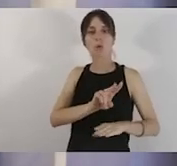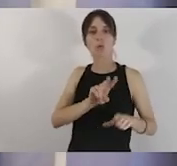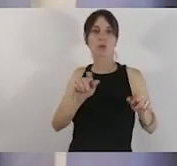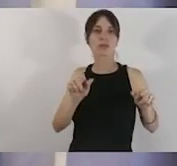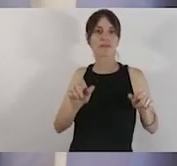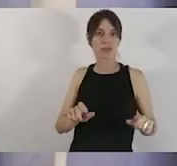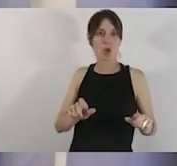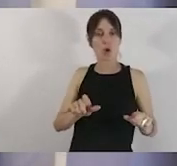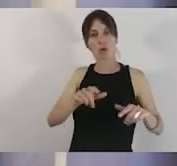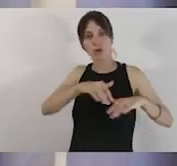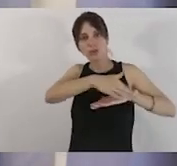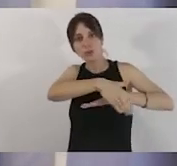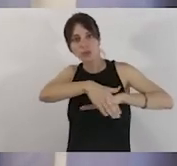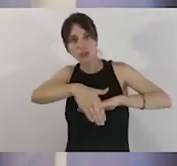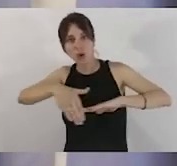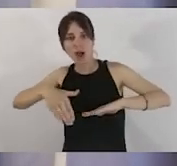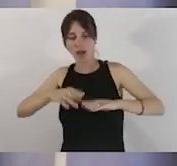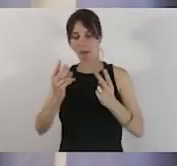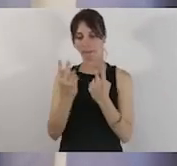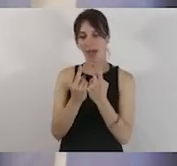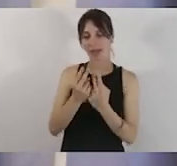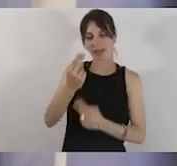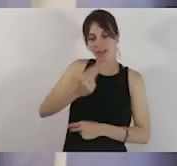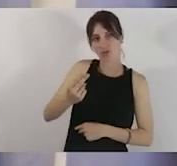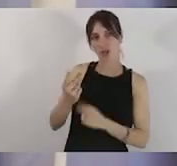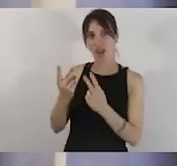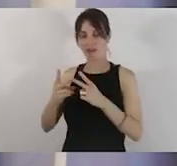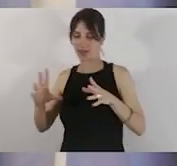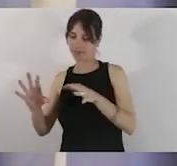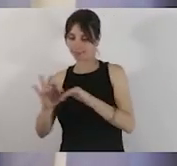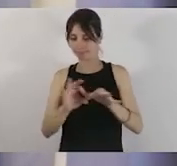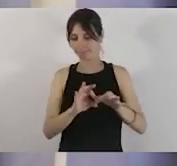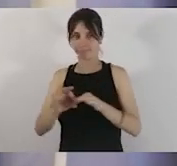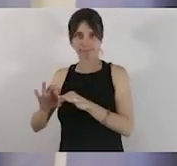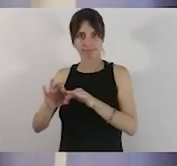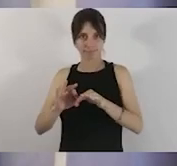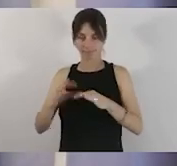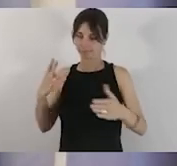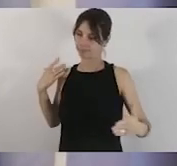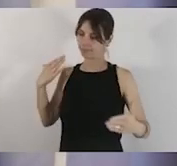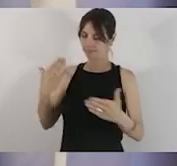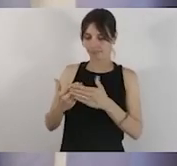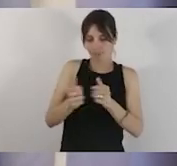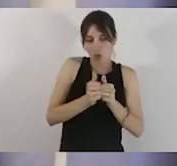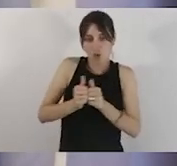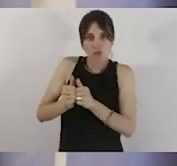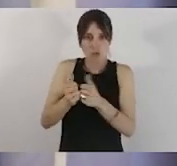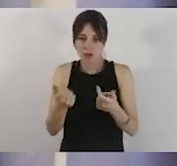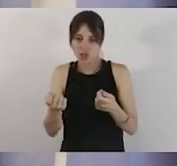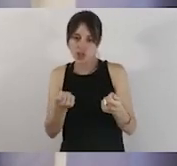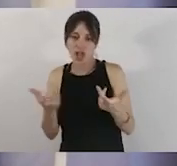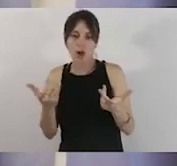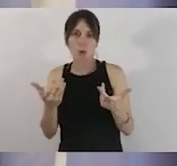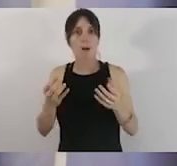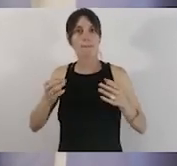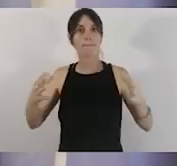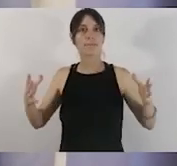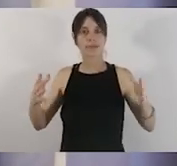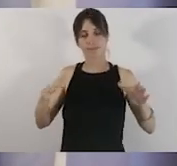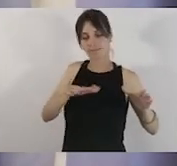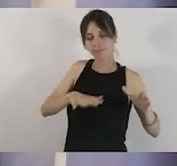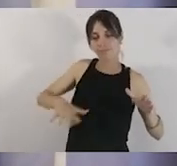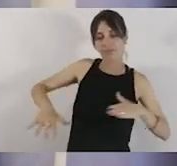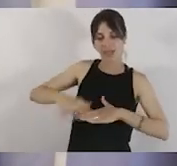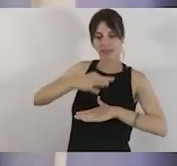Ville, qui en fait gèrent déjà ensemble la partie terrestre. Et là, ça va